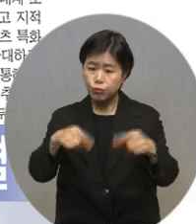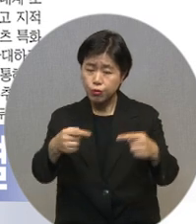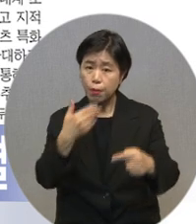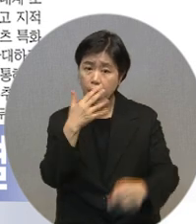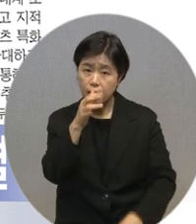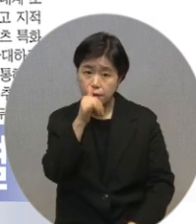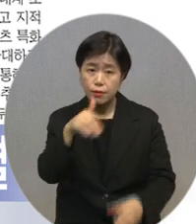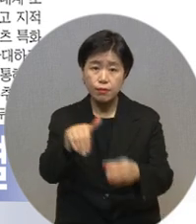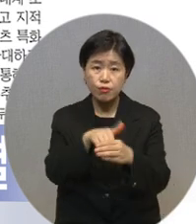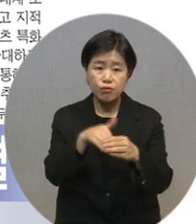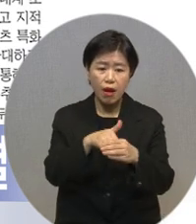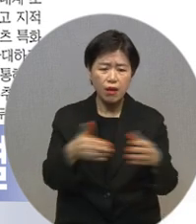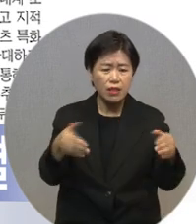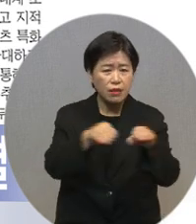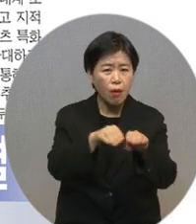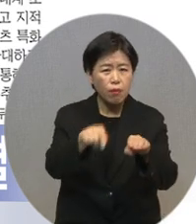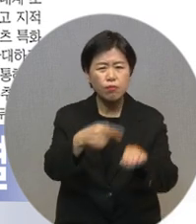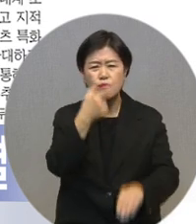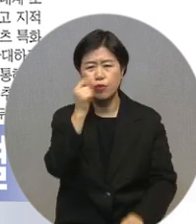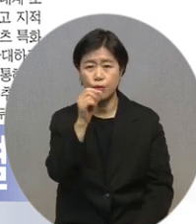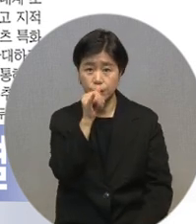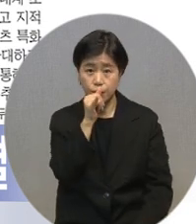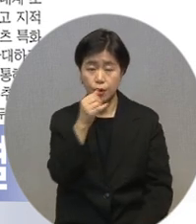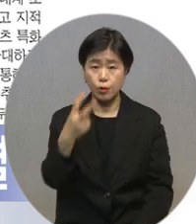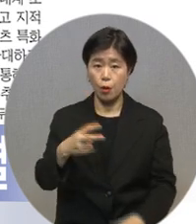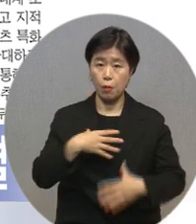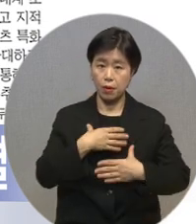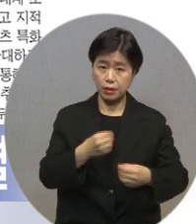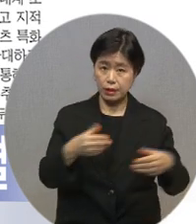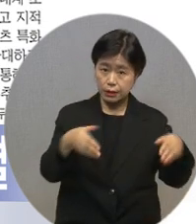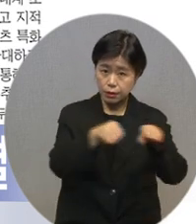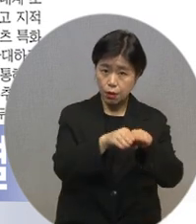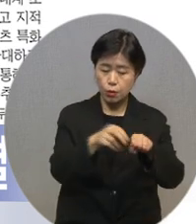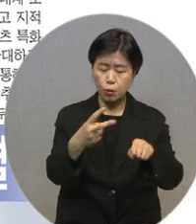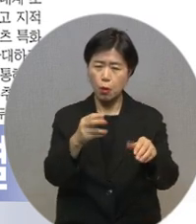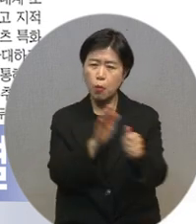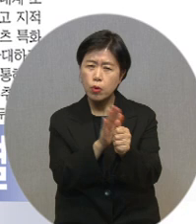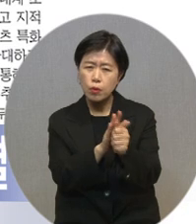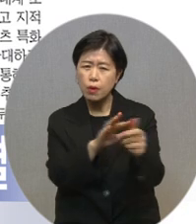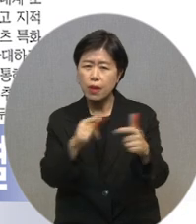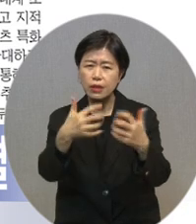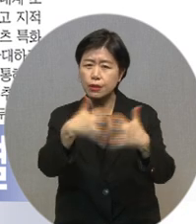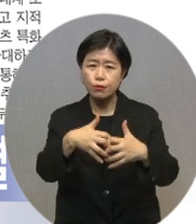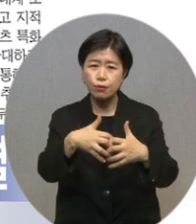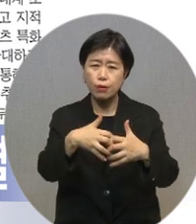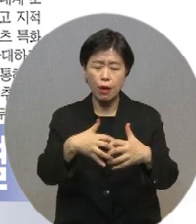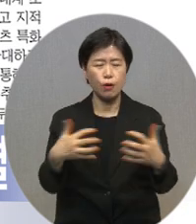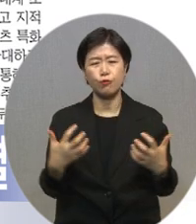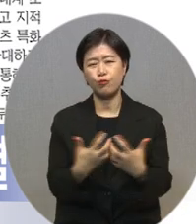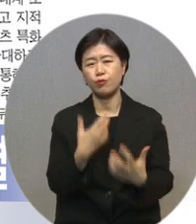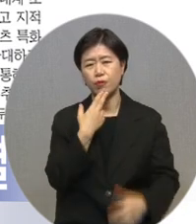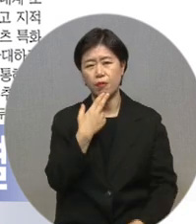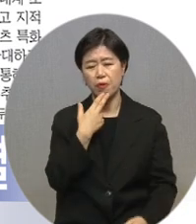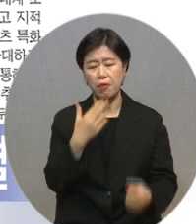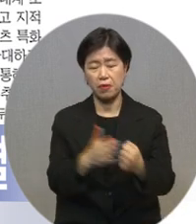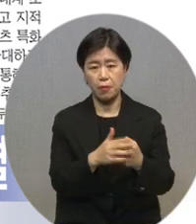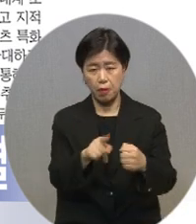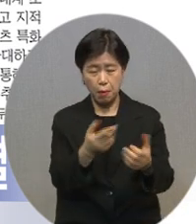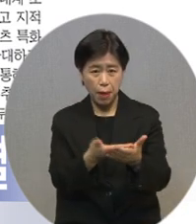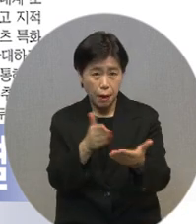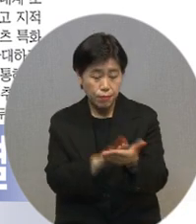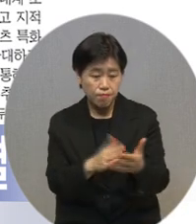시설은 아직 부족하며 장애인 편의 시설 보조기구 등이 충분하지 않아 개선이 필요한 상황이라고